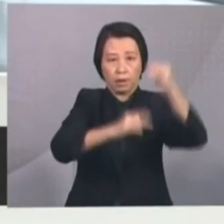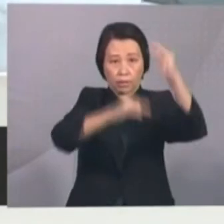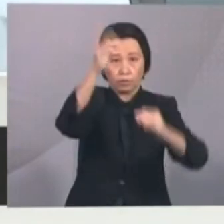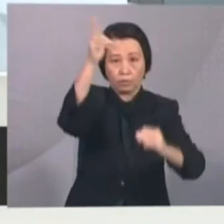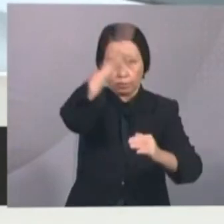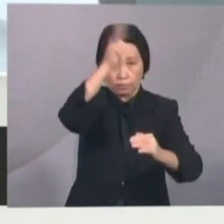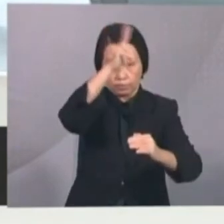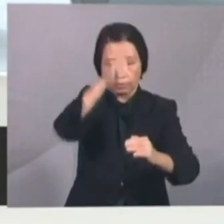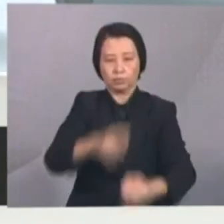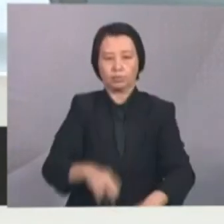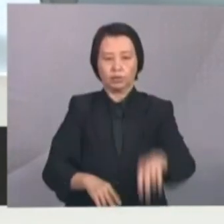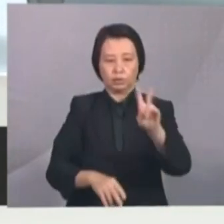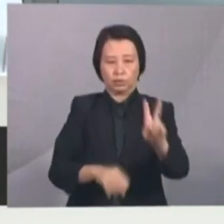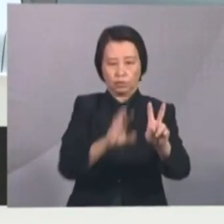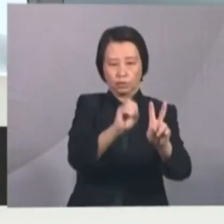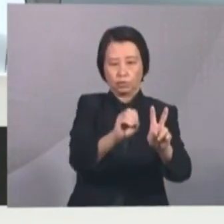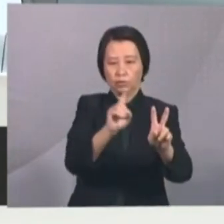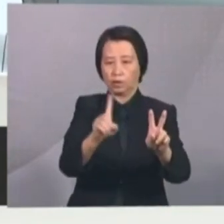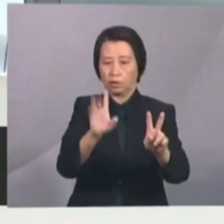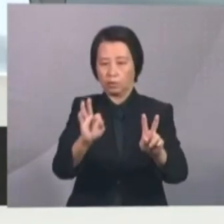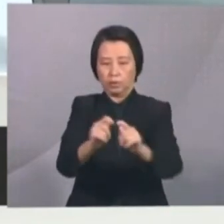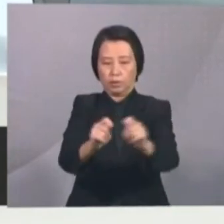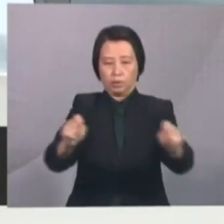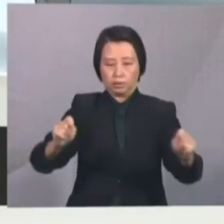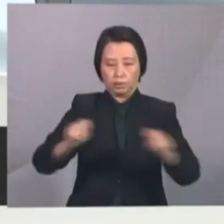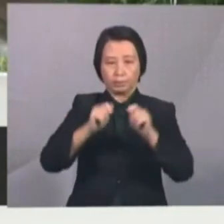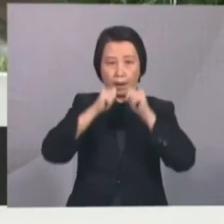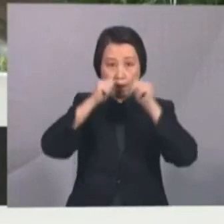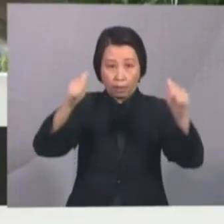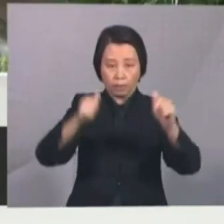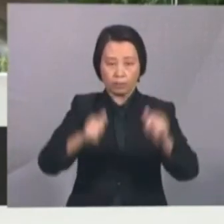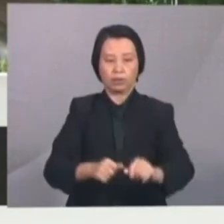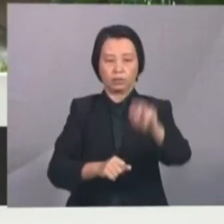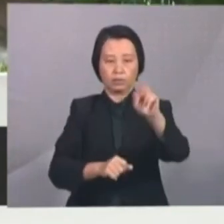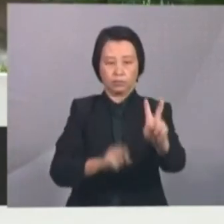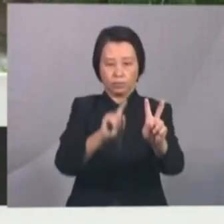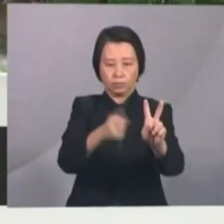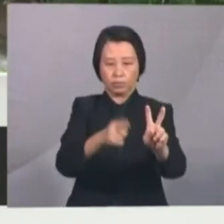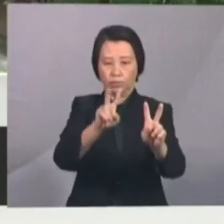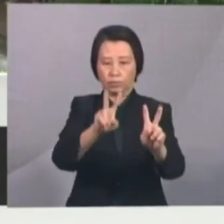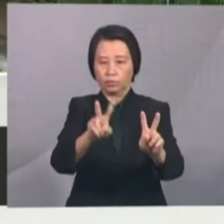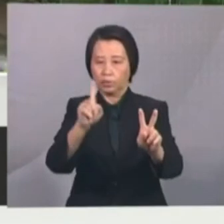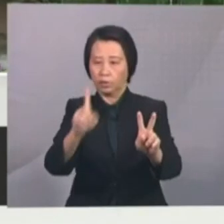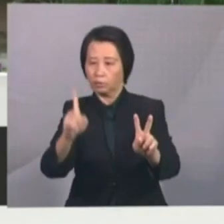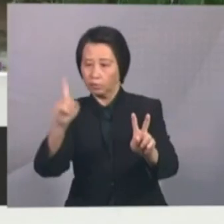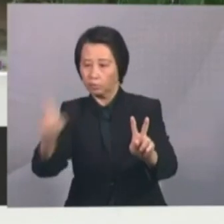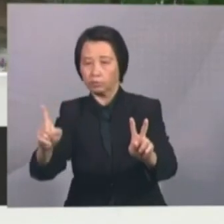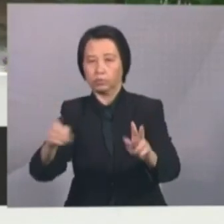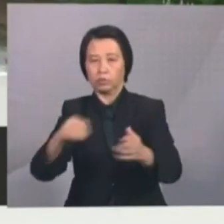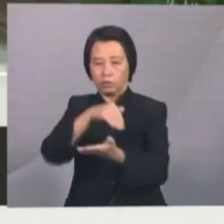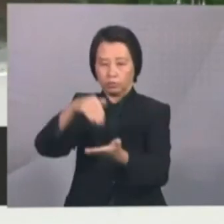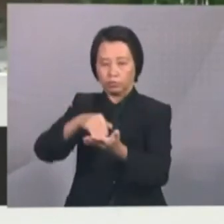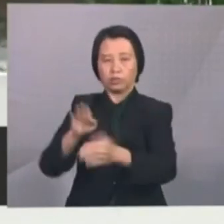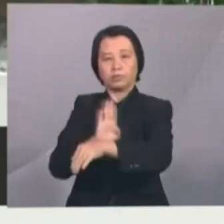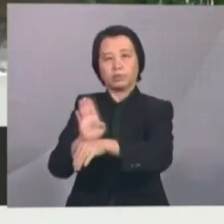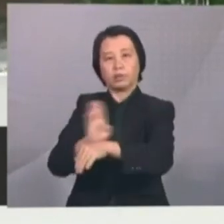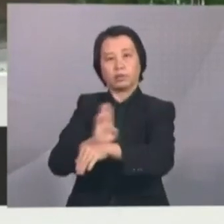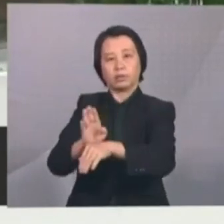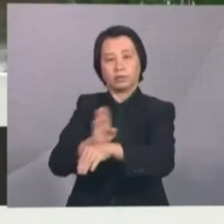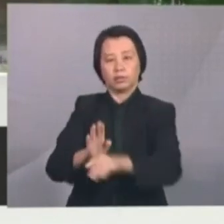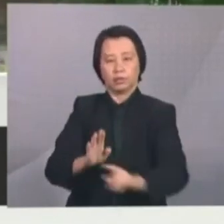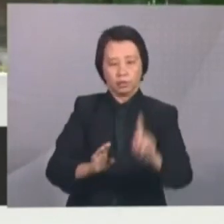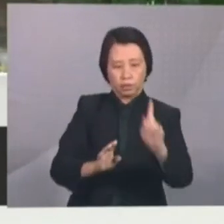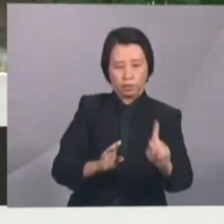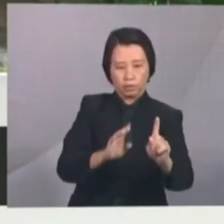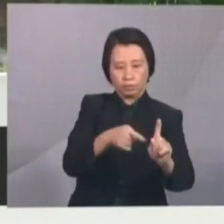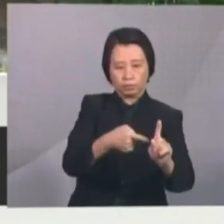Duo ribu 19 tempat awam 2211 pusat perniagaan